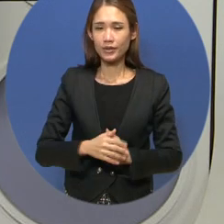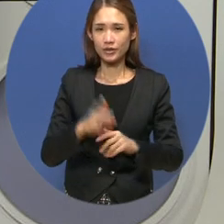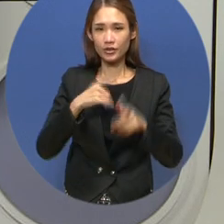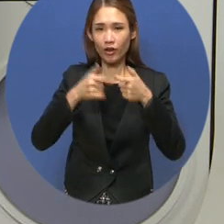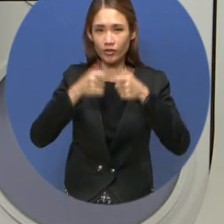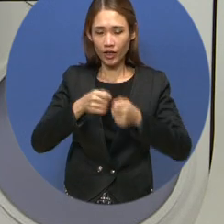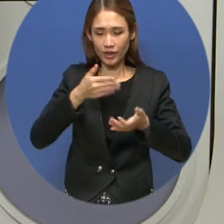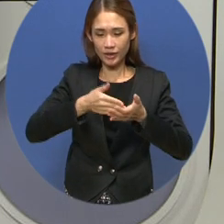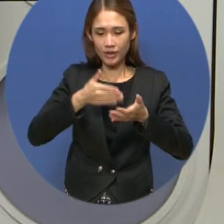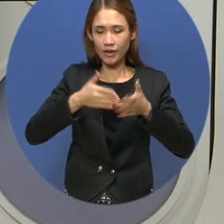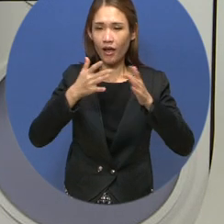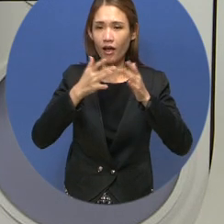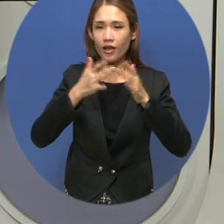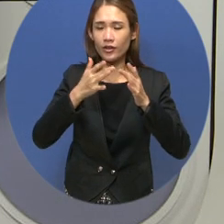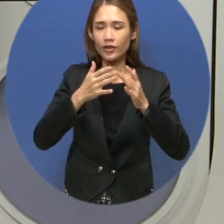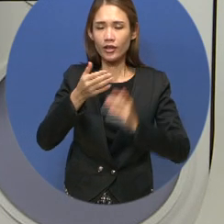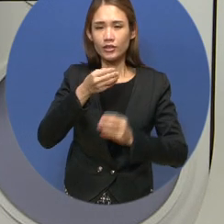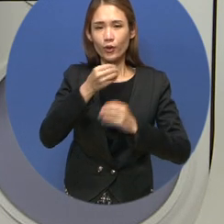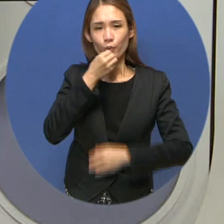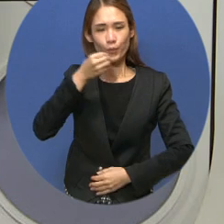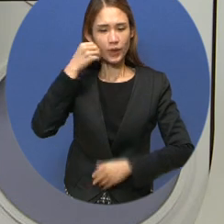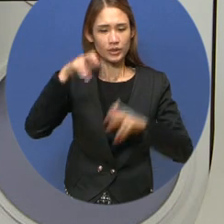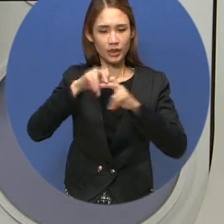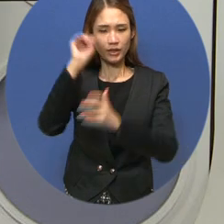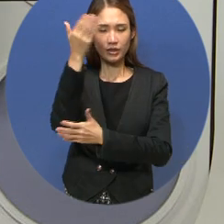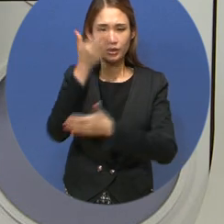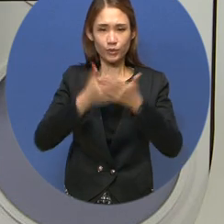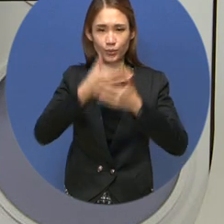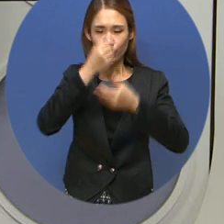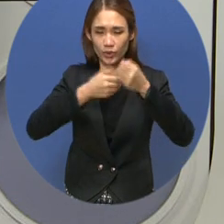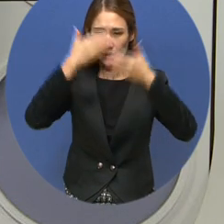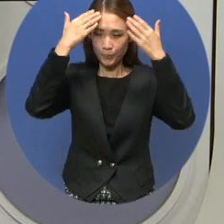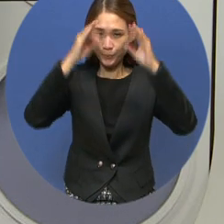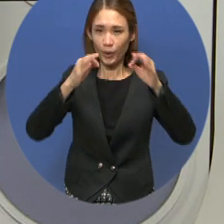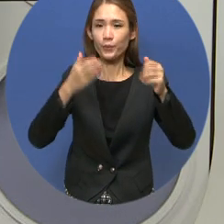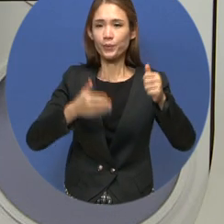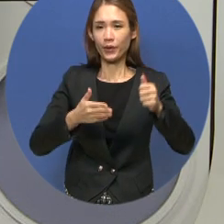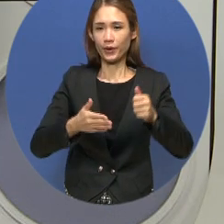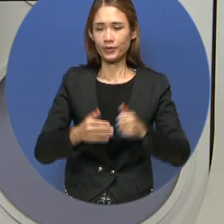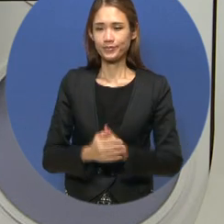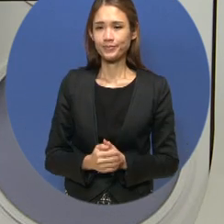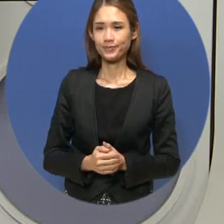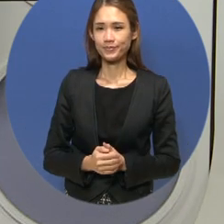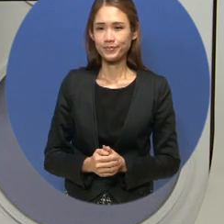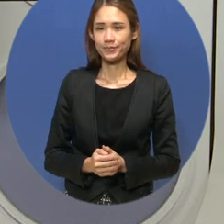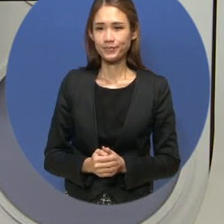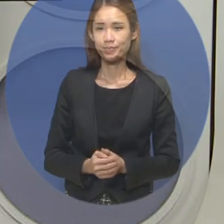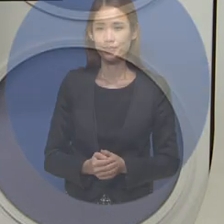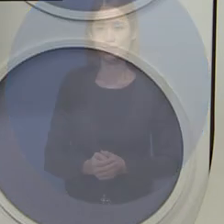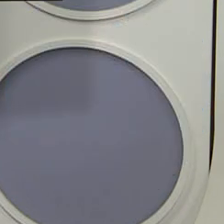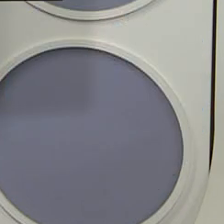이밖에 자세한 사항은 외피 어느 홈페이지와 장애인 신문 복지 tv 뉴스를 통해 확인할 수 있습니다